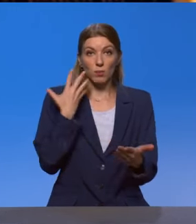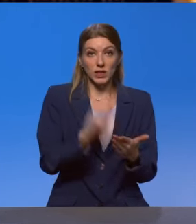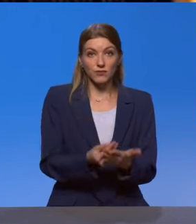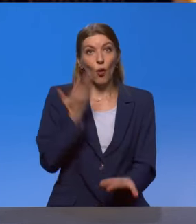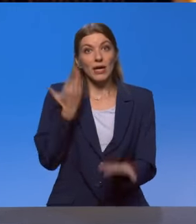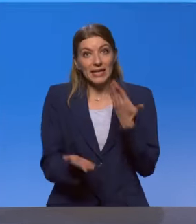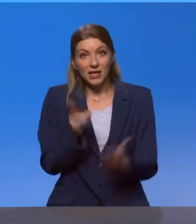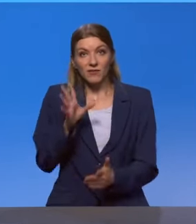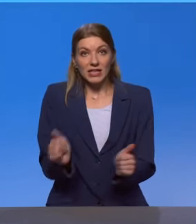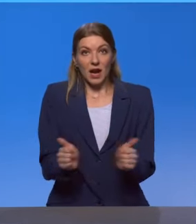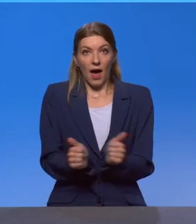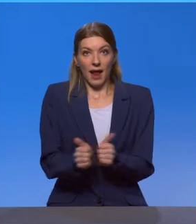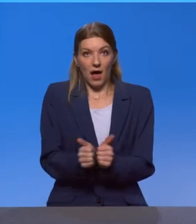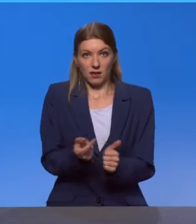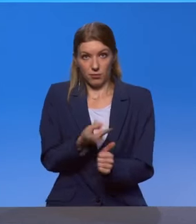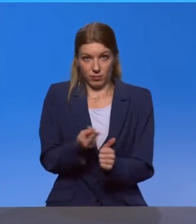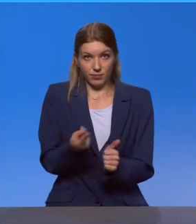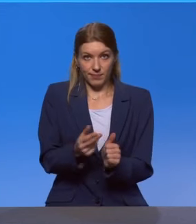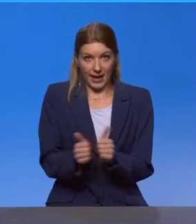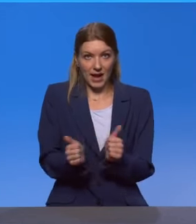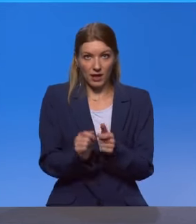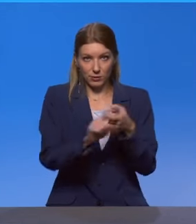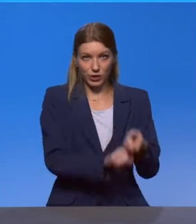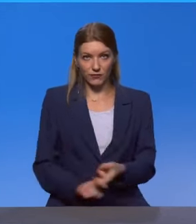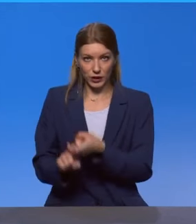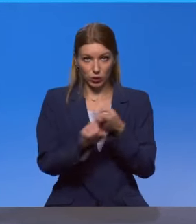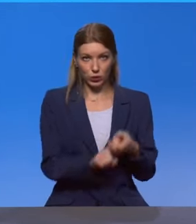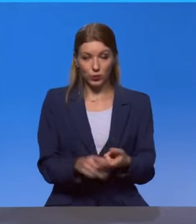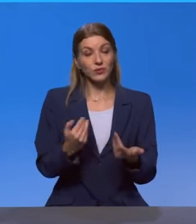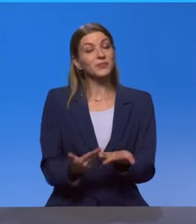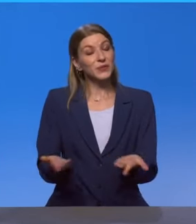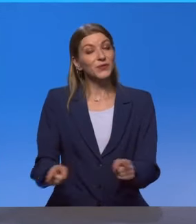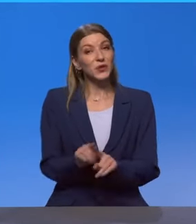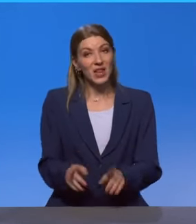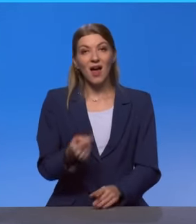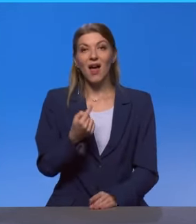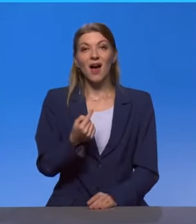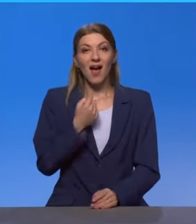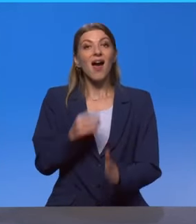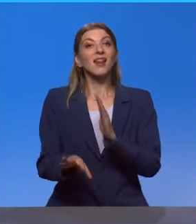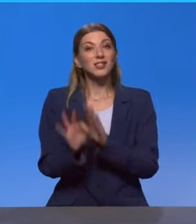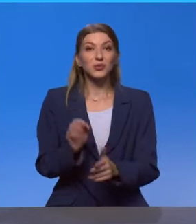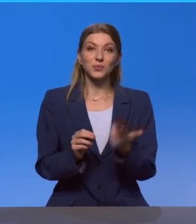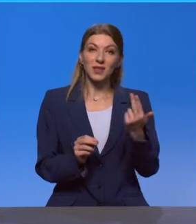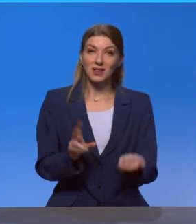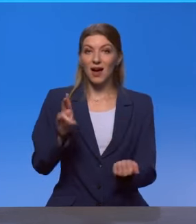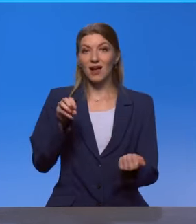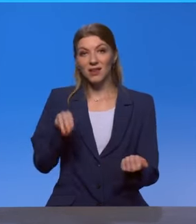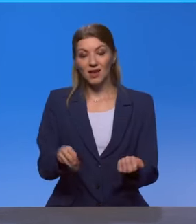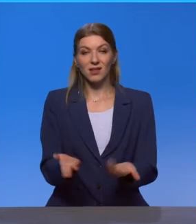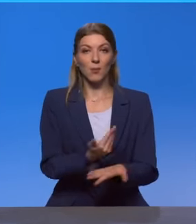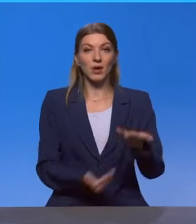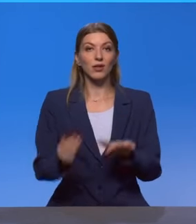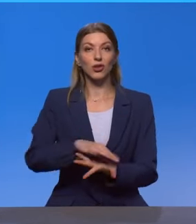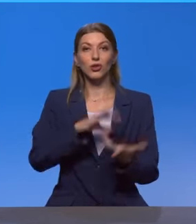так уточняем. Голосуйте 5-4-4-5, присылайте короткий ответ, да или нет. Подведем итоги, дом